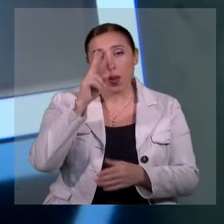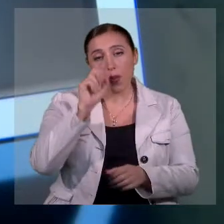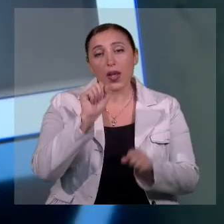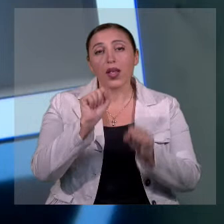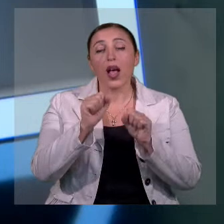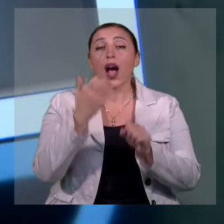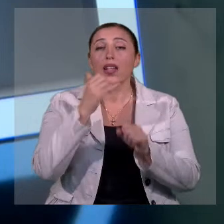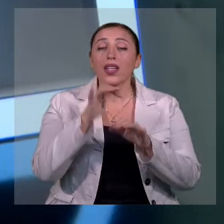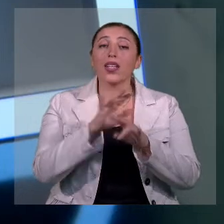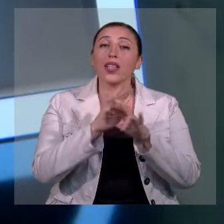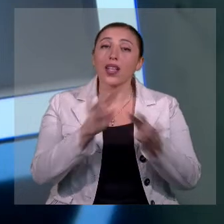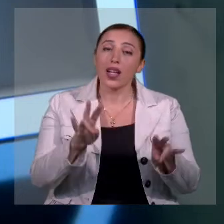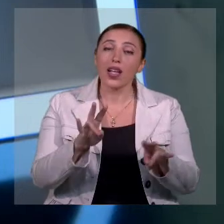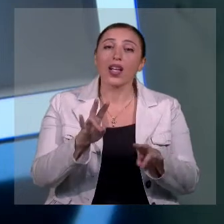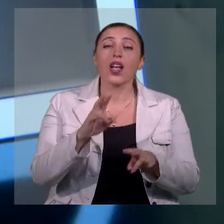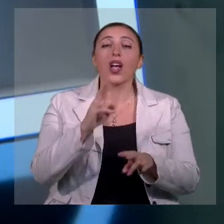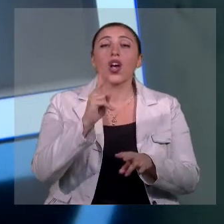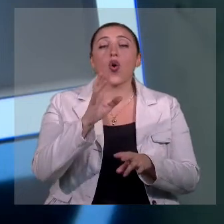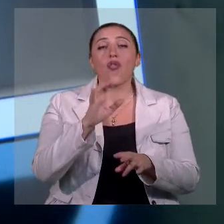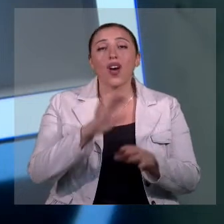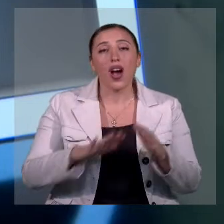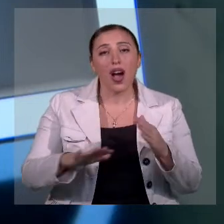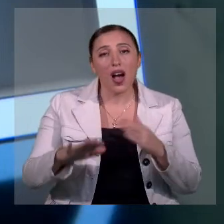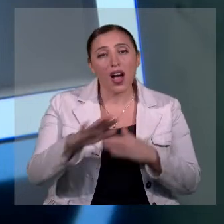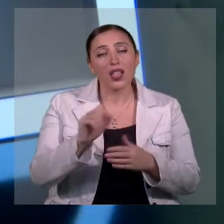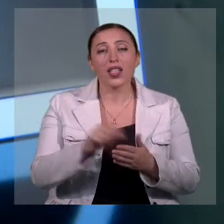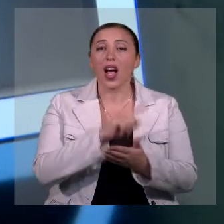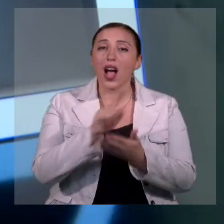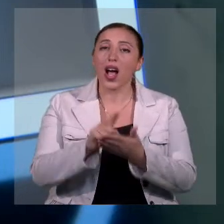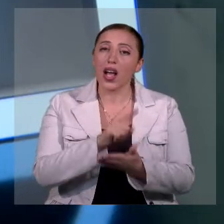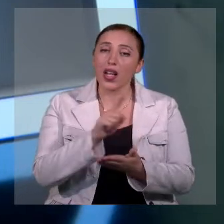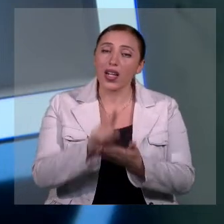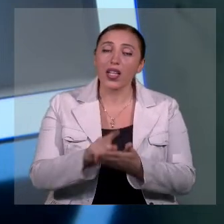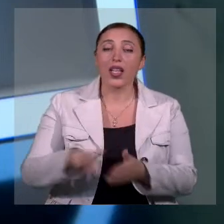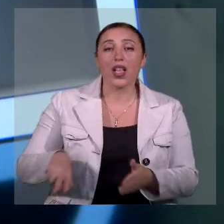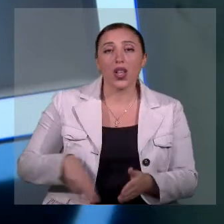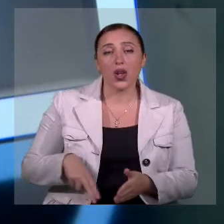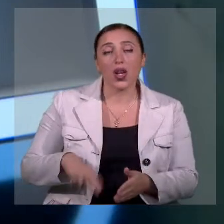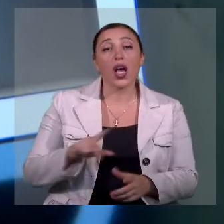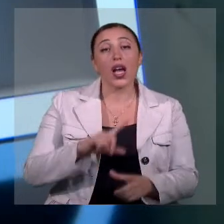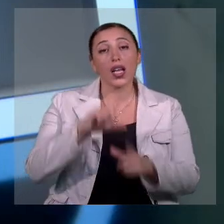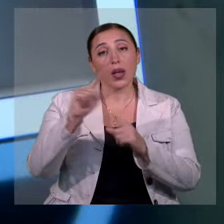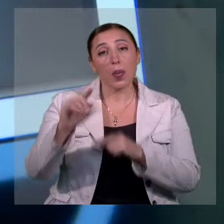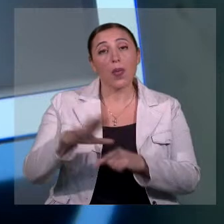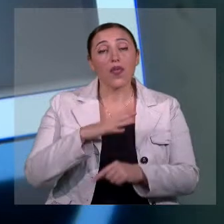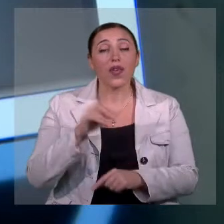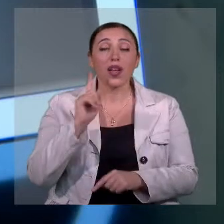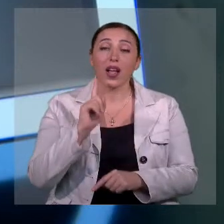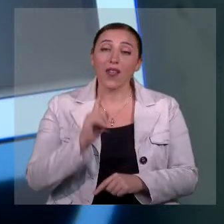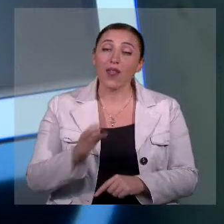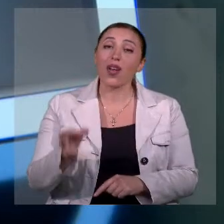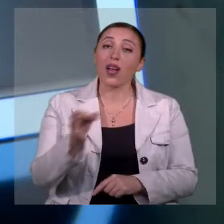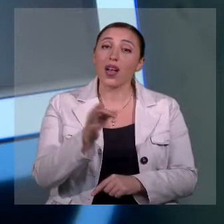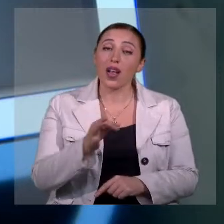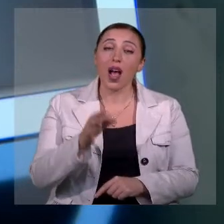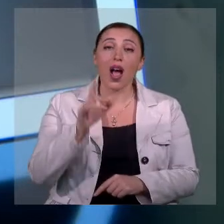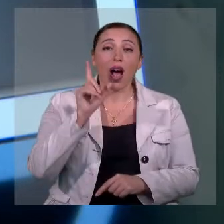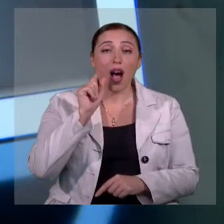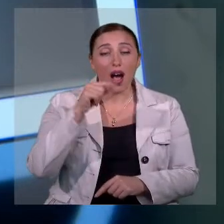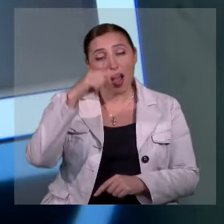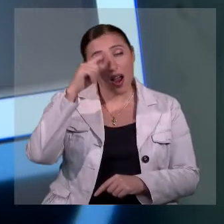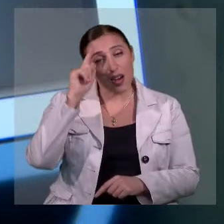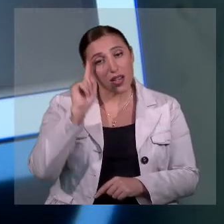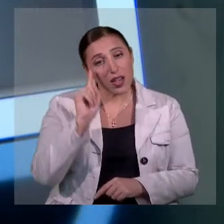Պետքարտուղարության Կովկասի եւ տարածաշրջանային հակամարտությունների հարցերով գրասենյակի տնօրենը այցելել է Գեղարքունիք, դիտարկել